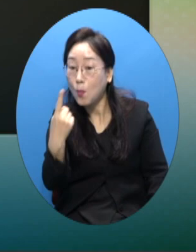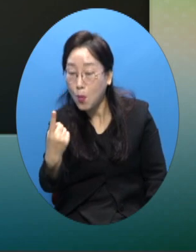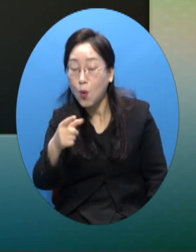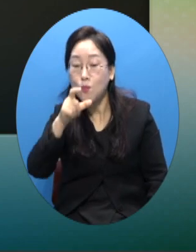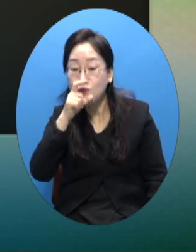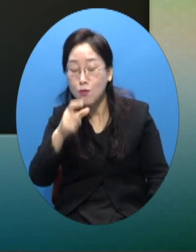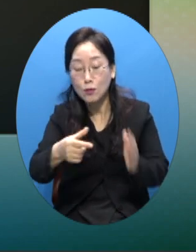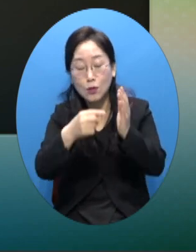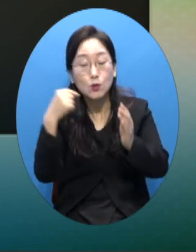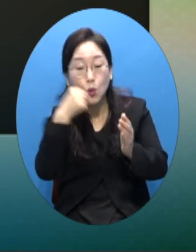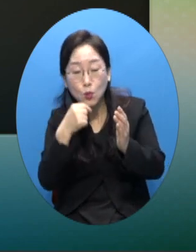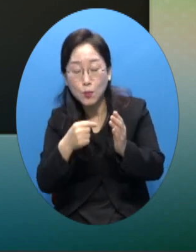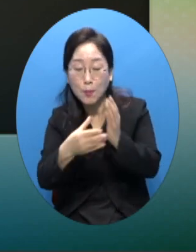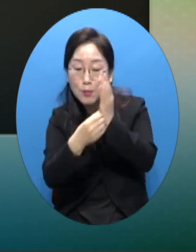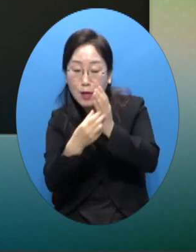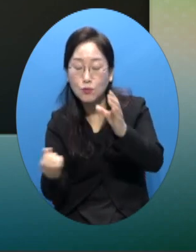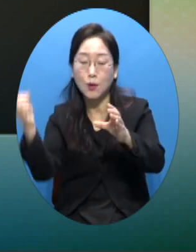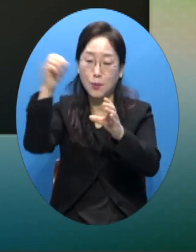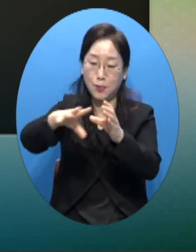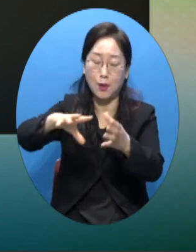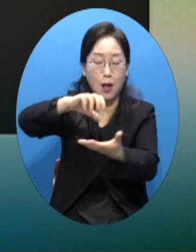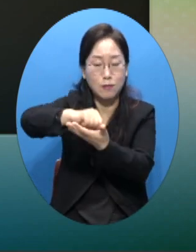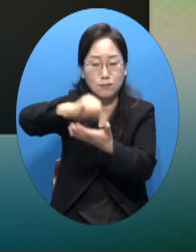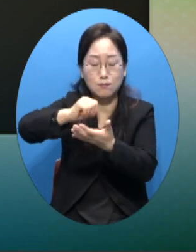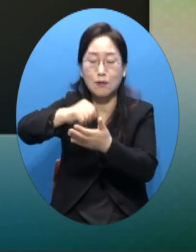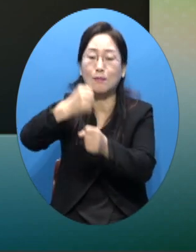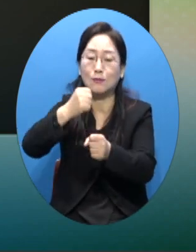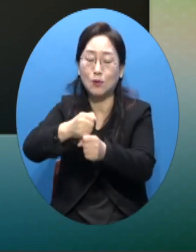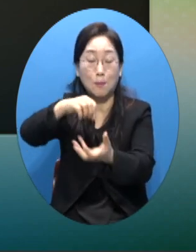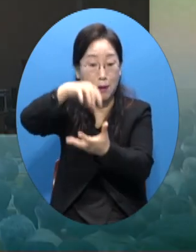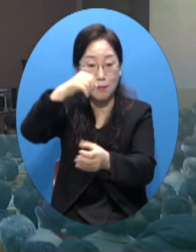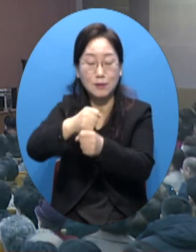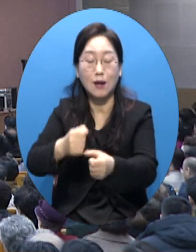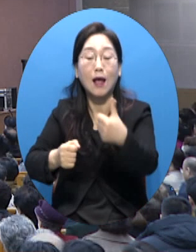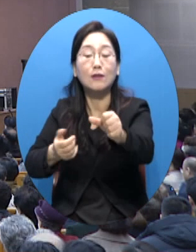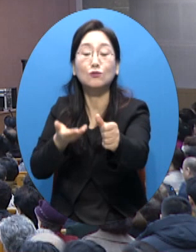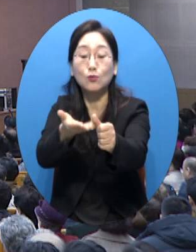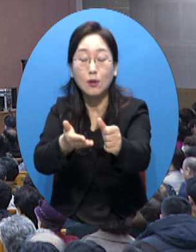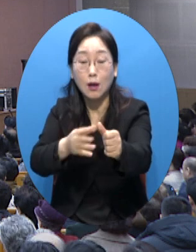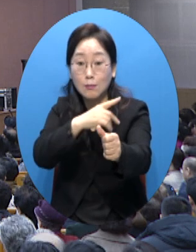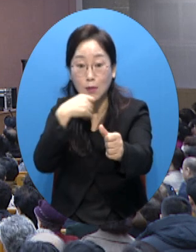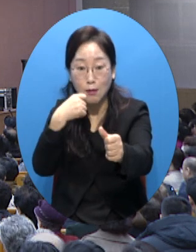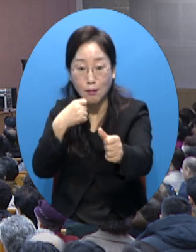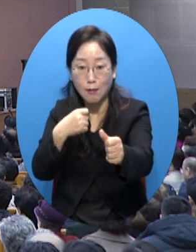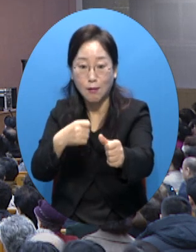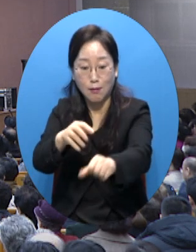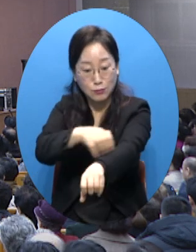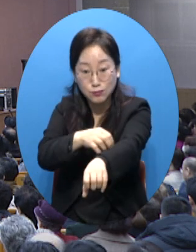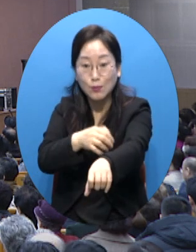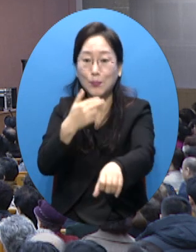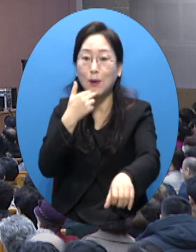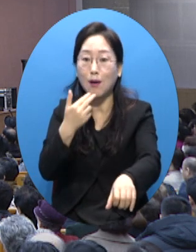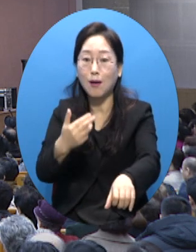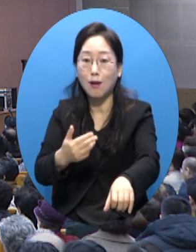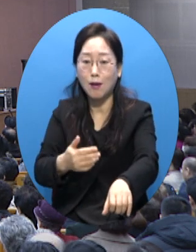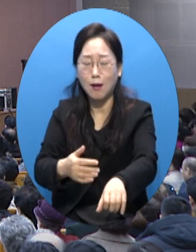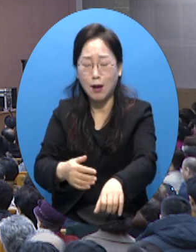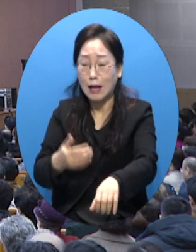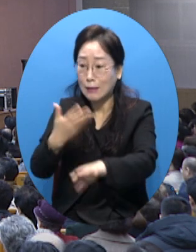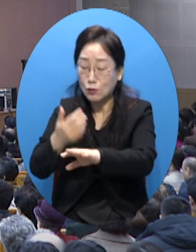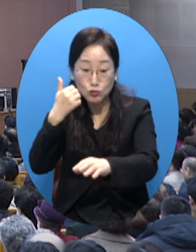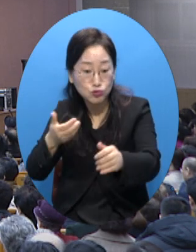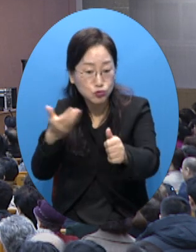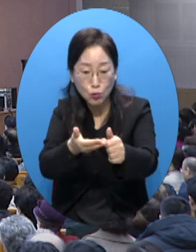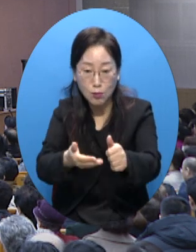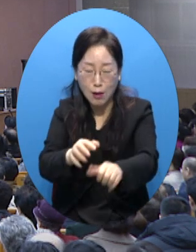빵입니다 근데이 빵을 만들어서 아들을 주니깐 아들이 빵을 먹고 나서 몸을 긁지 않아요 뭘 먹기 말해도 복 던